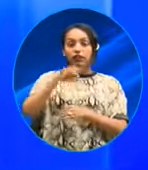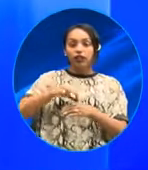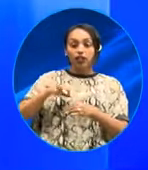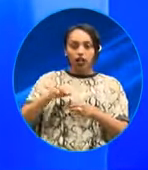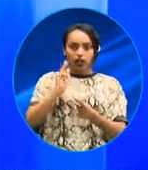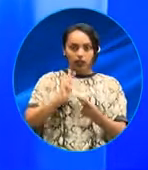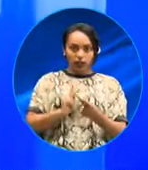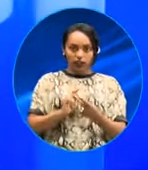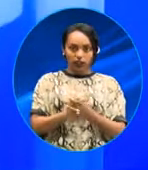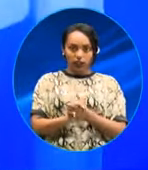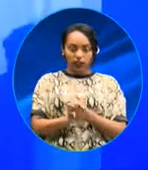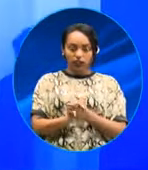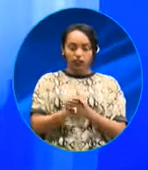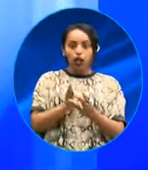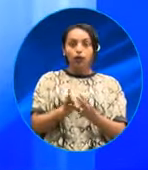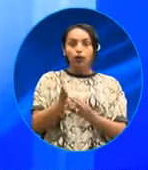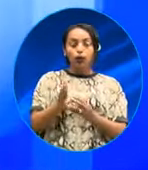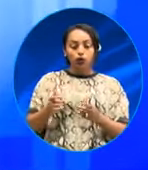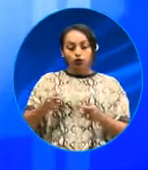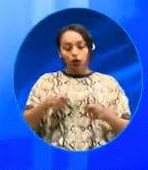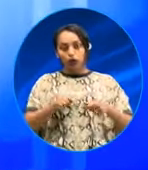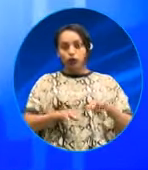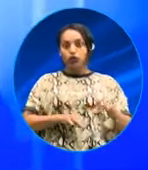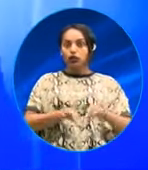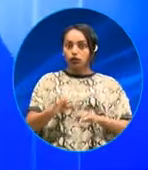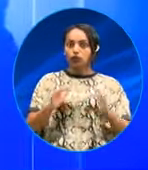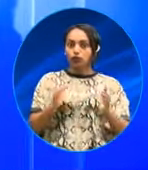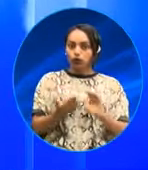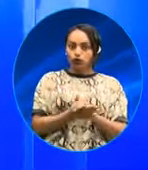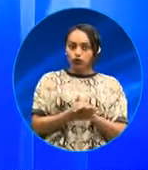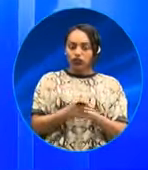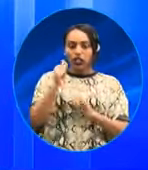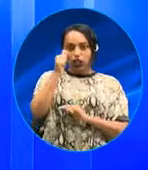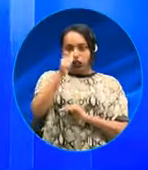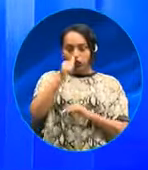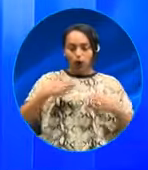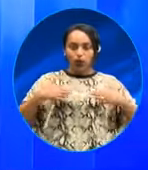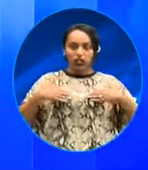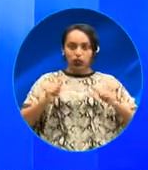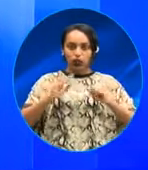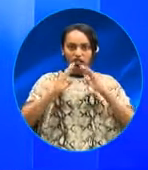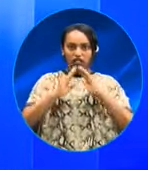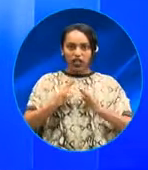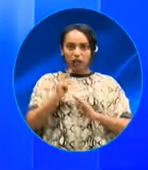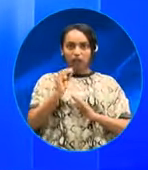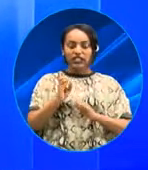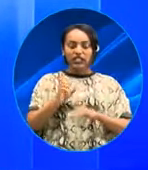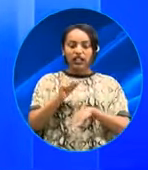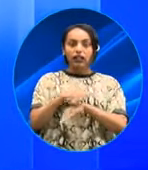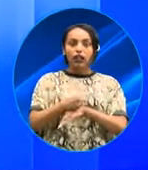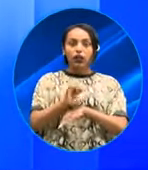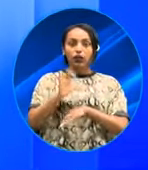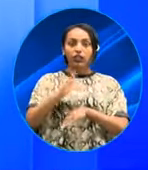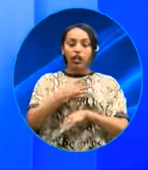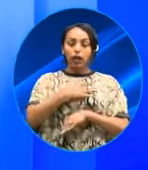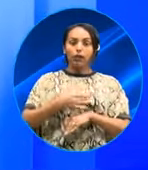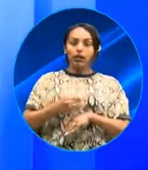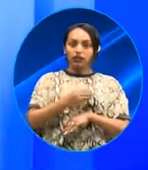ተከላ ለማሳካት የበኩላቸውን አስተዋጽኦ እያደረጉ መሆኑን የኢትዮጵያ ወጣቶች ሰላምና ብልጽግና ተልእኮ